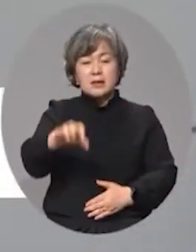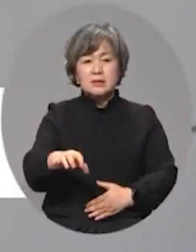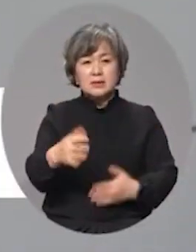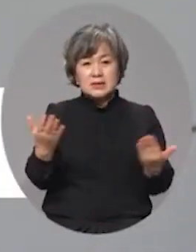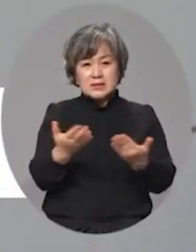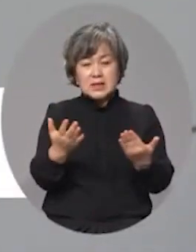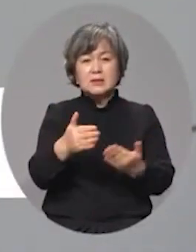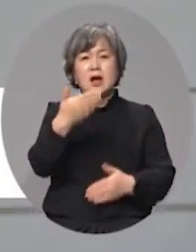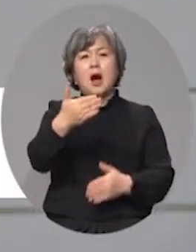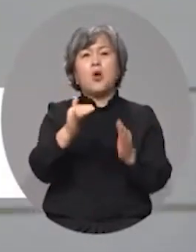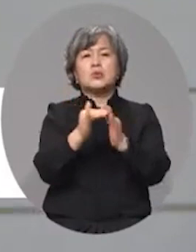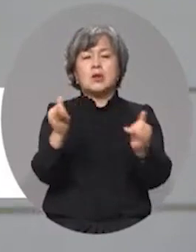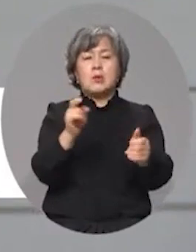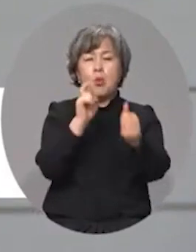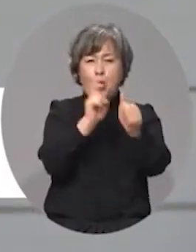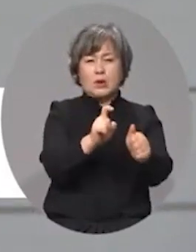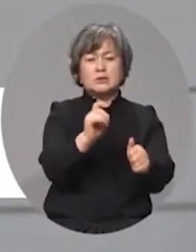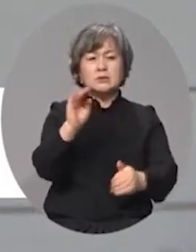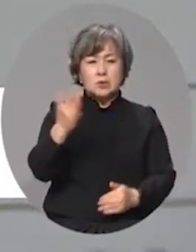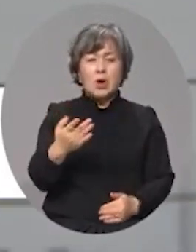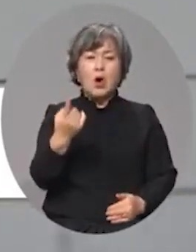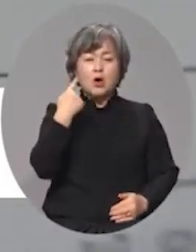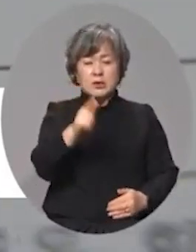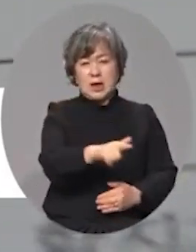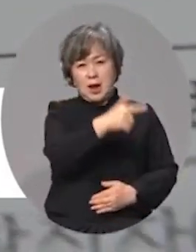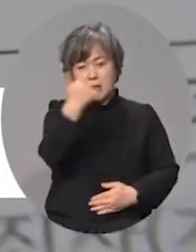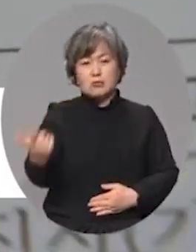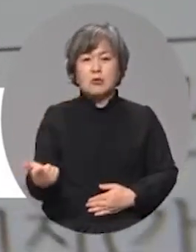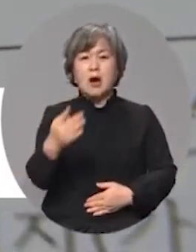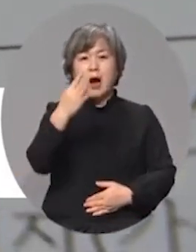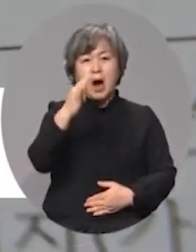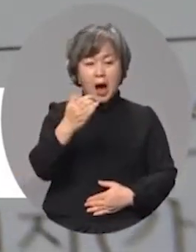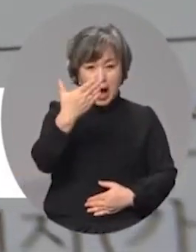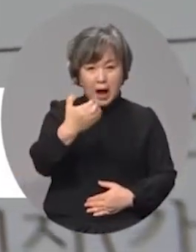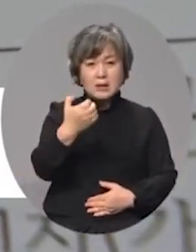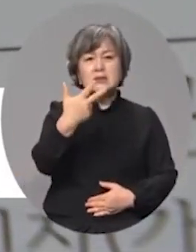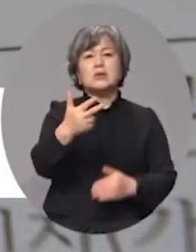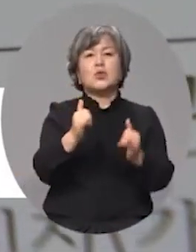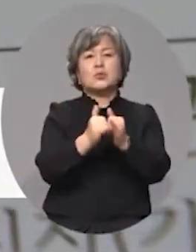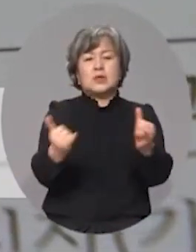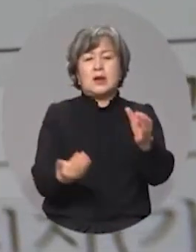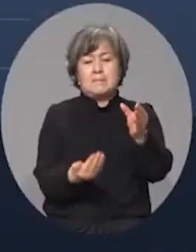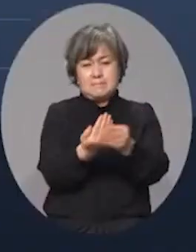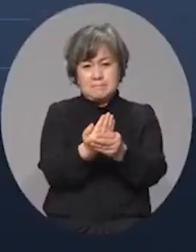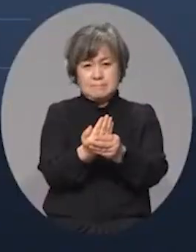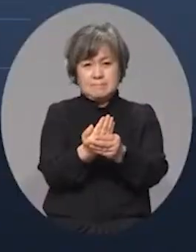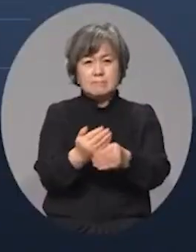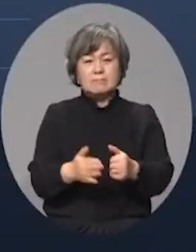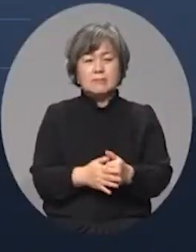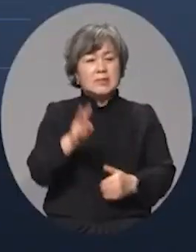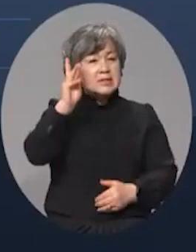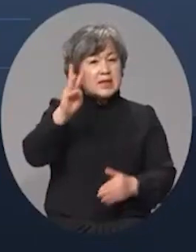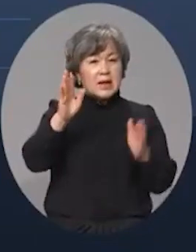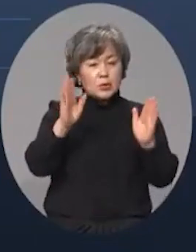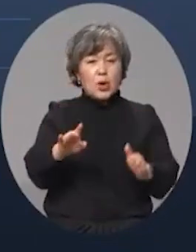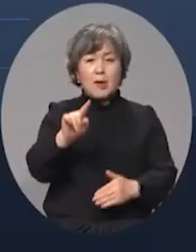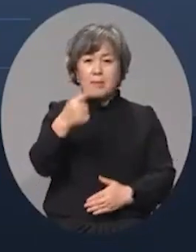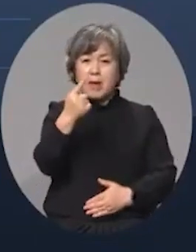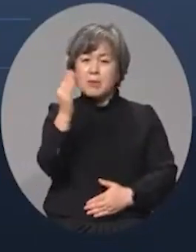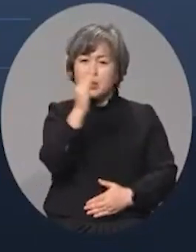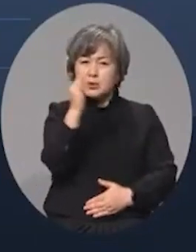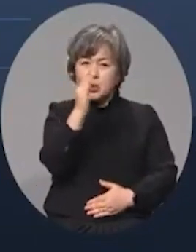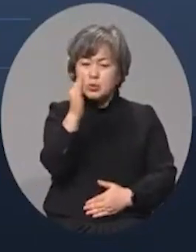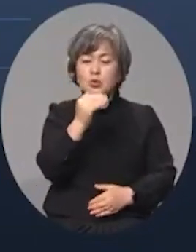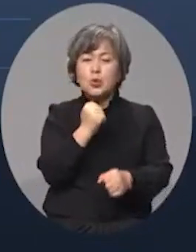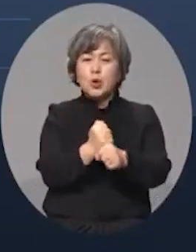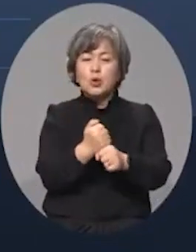직장을 통해 9명이 확진되는 등 어제 하루 97명의 확진자가 발생했습니다. 사흘째 100명 안팎의